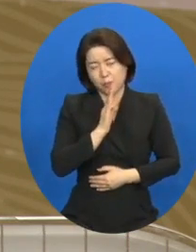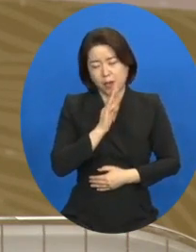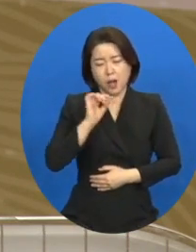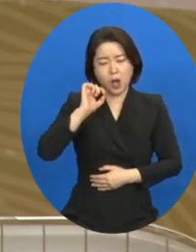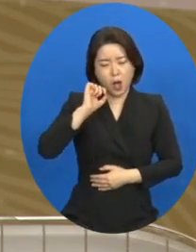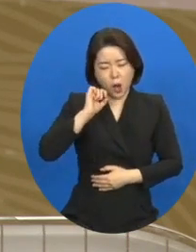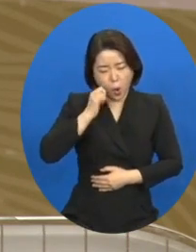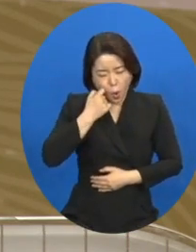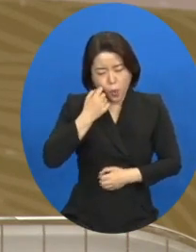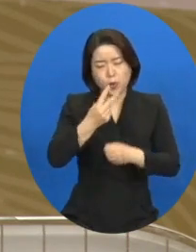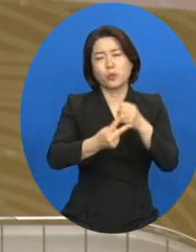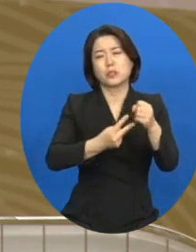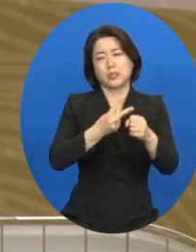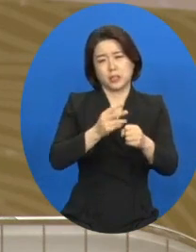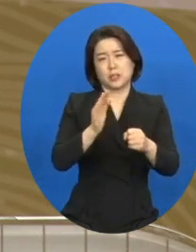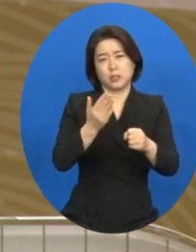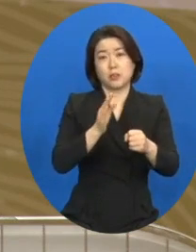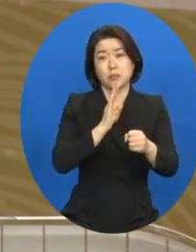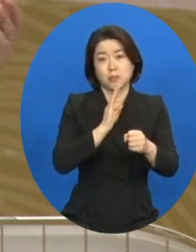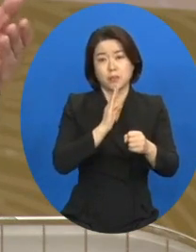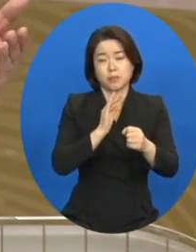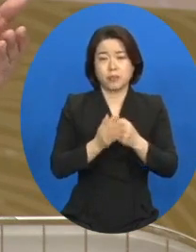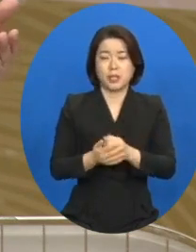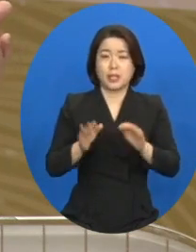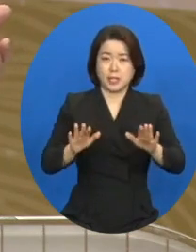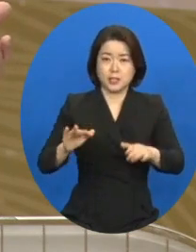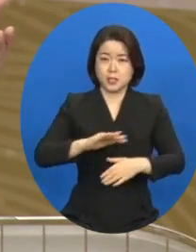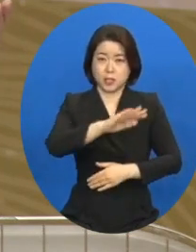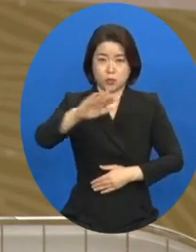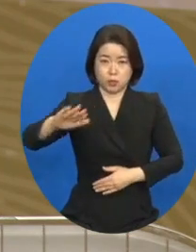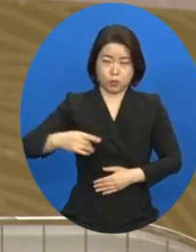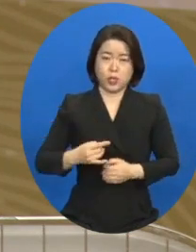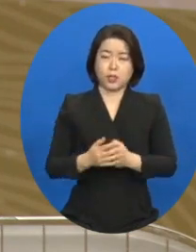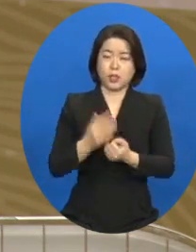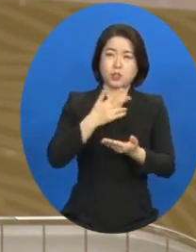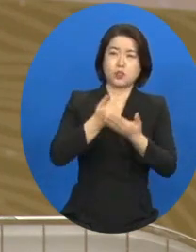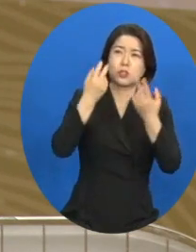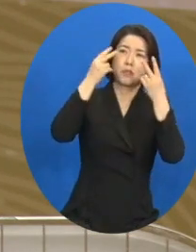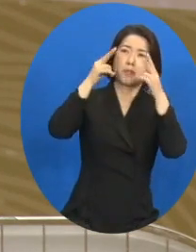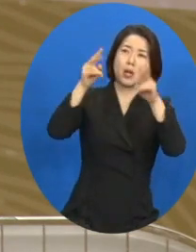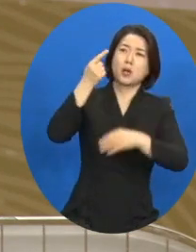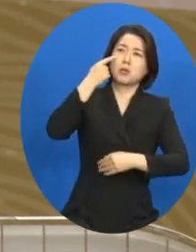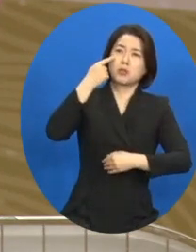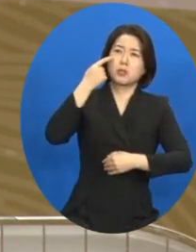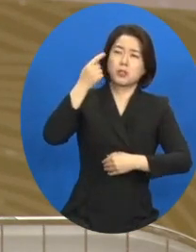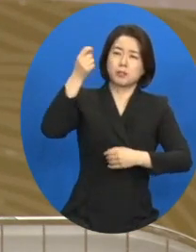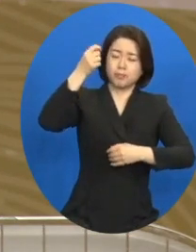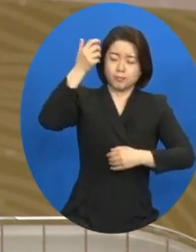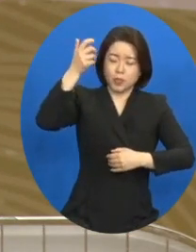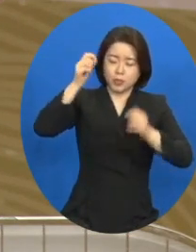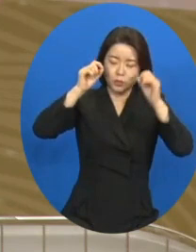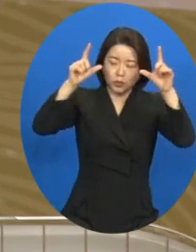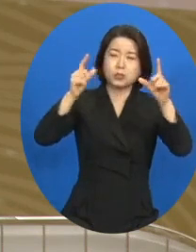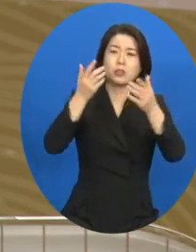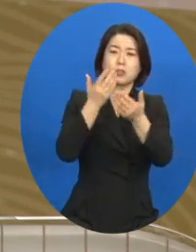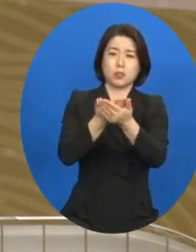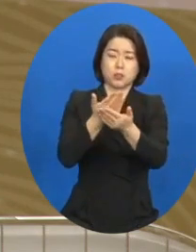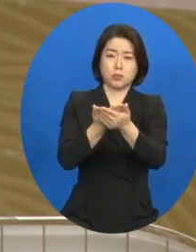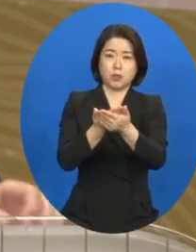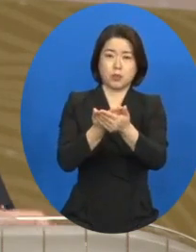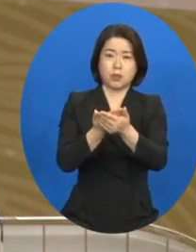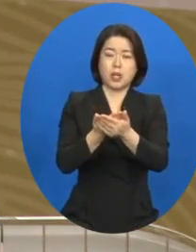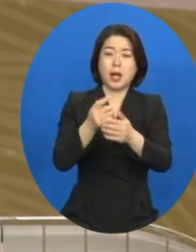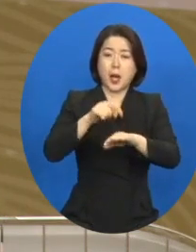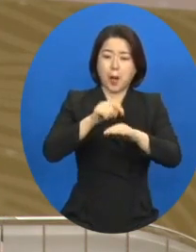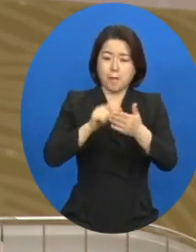어려운 해였습니다. 이제 우리에게 주를 바라보는 눈이 열리게 하소서. 그저